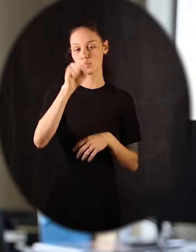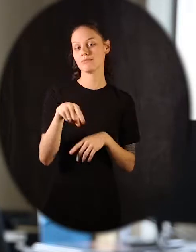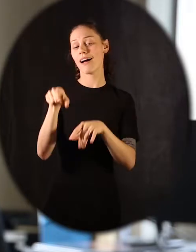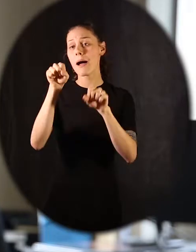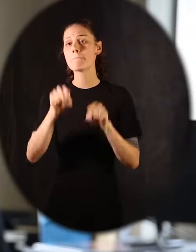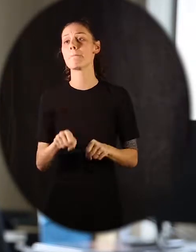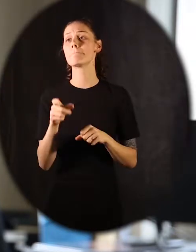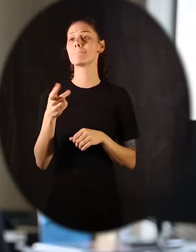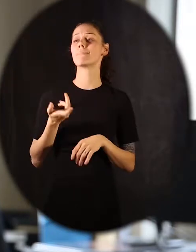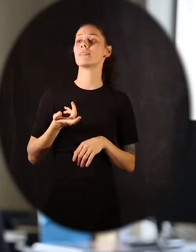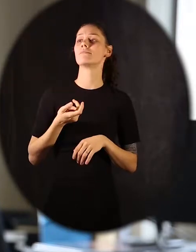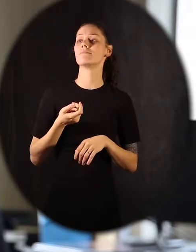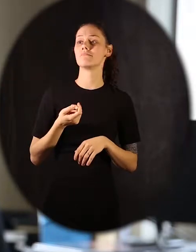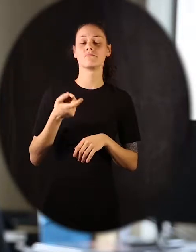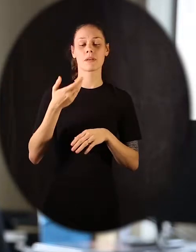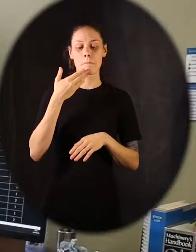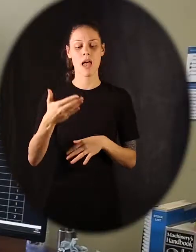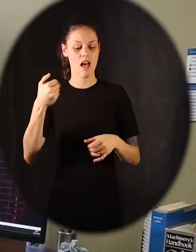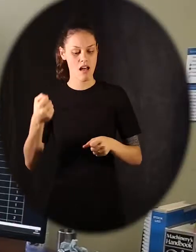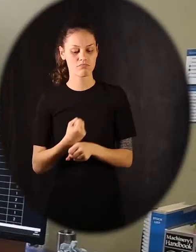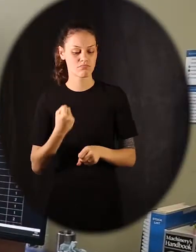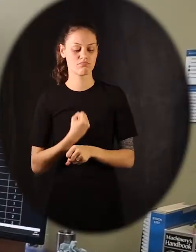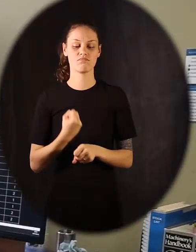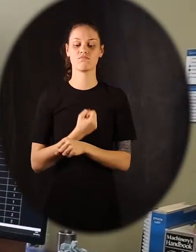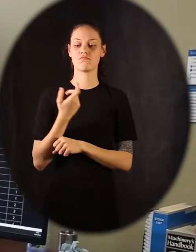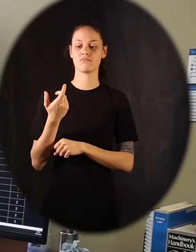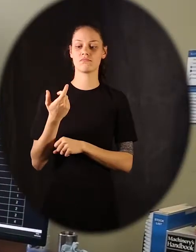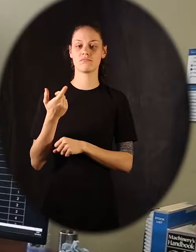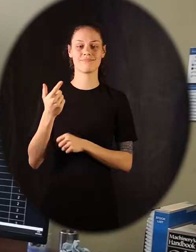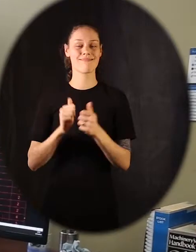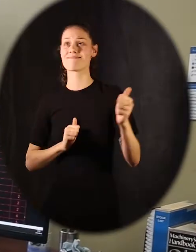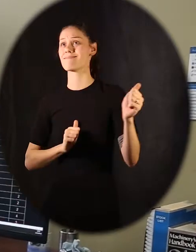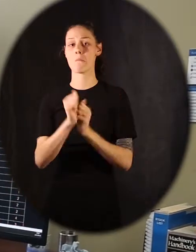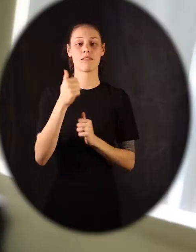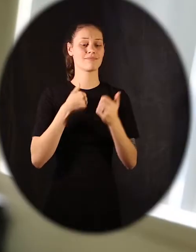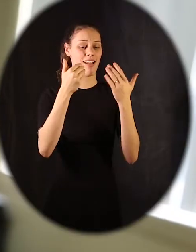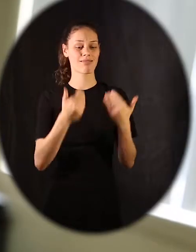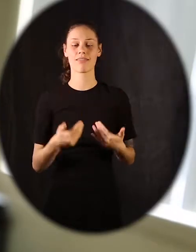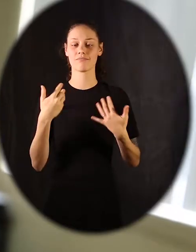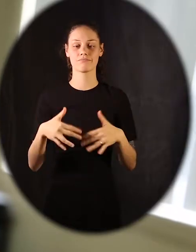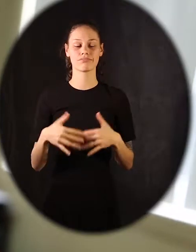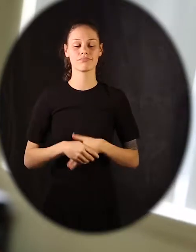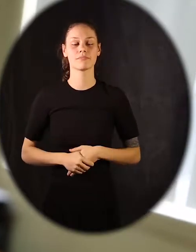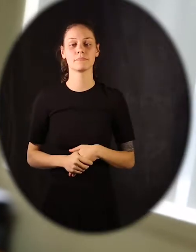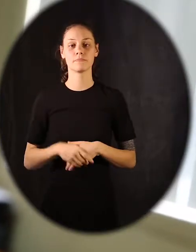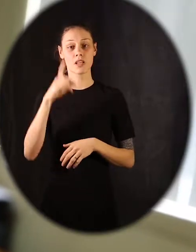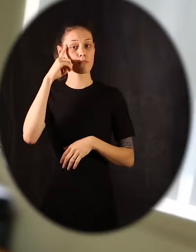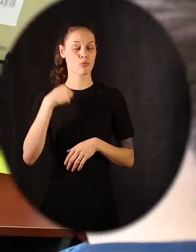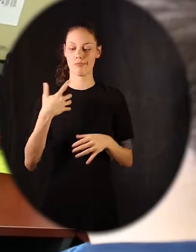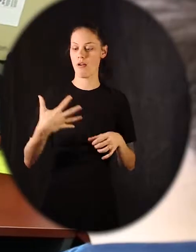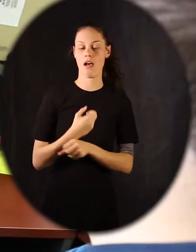de faire et de bien faire et même de dépasser les attentes à bien des niveaux. Pour nous,